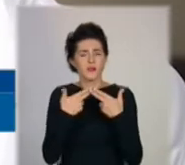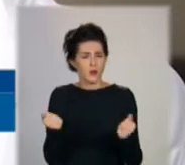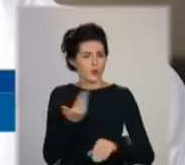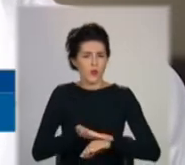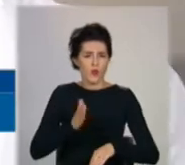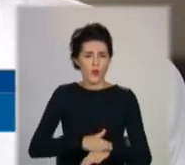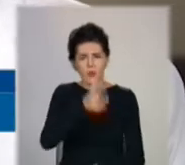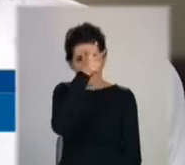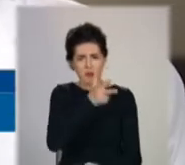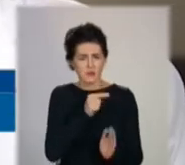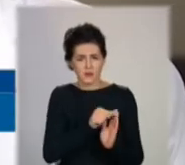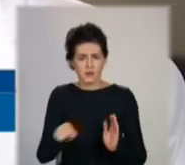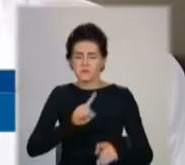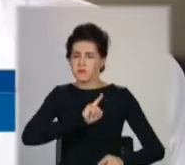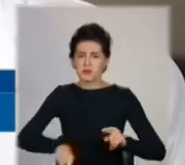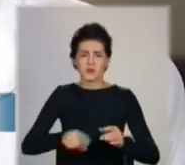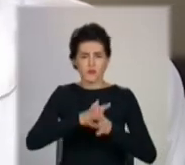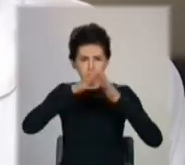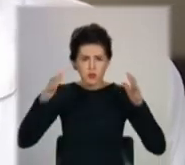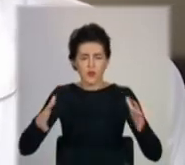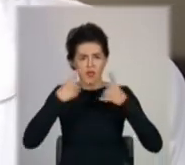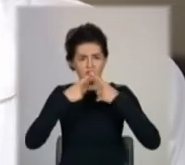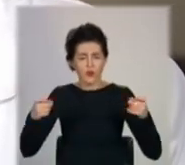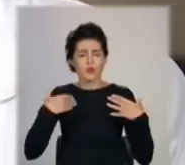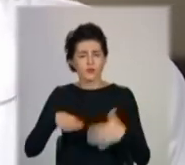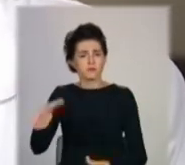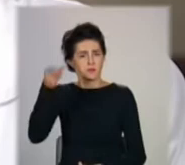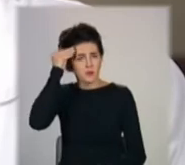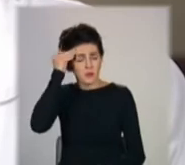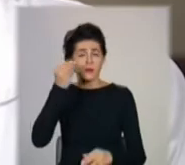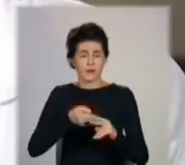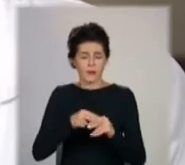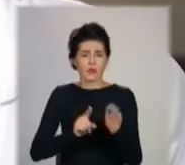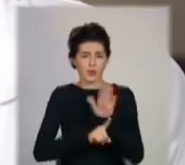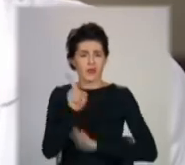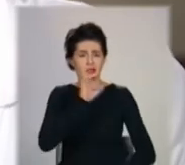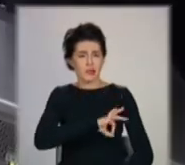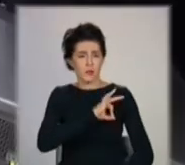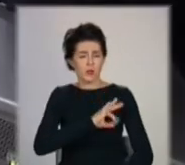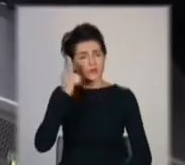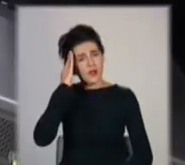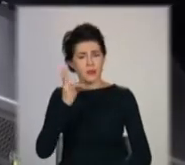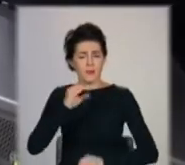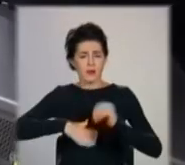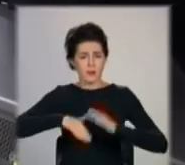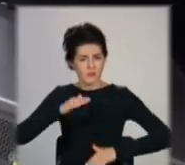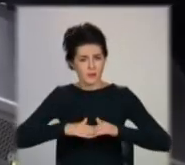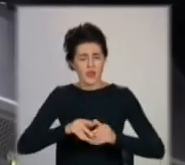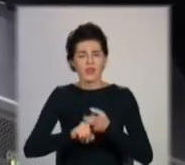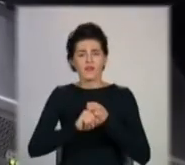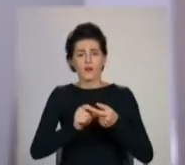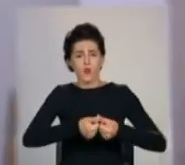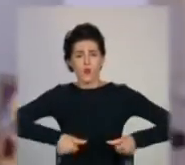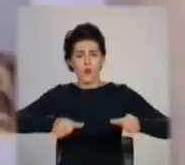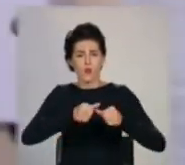протяжении 3 місяців. Цей об'єм інформації у нас на сьогоднішній день освоєний, ми применяємо ці знання на практиці. Інфекційне відділення